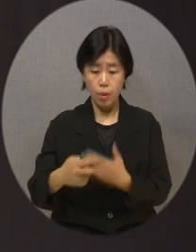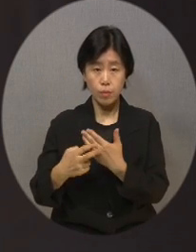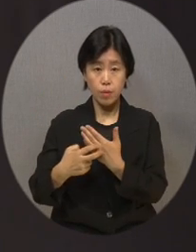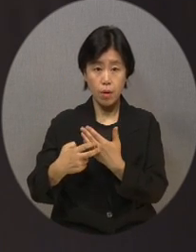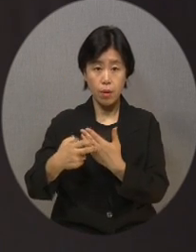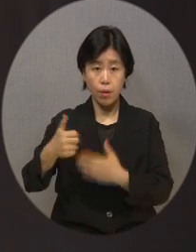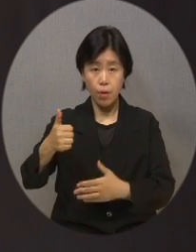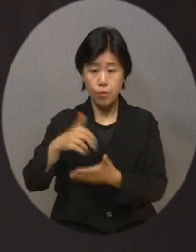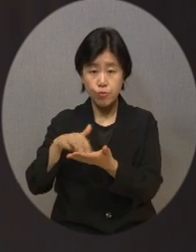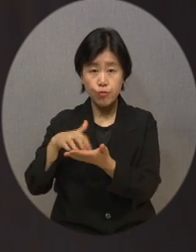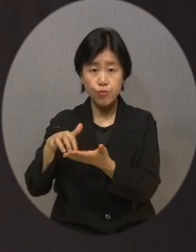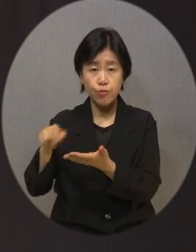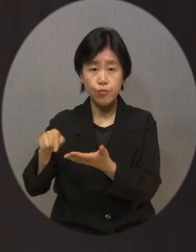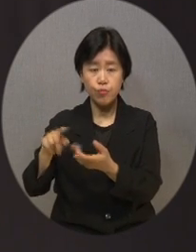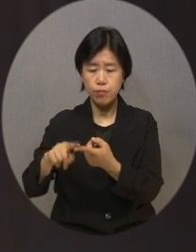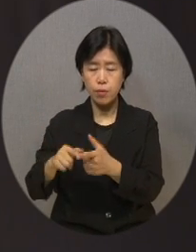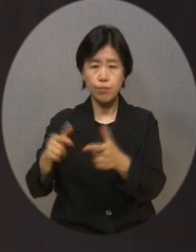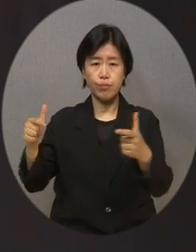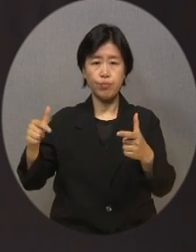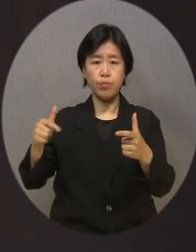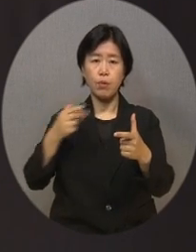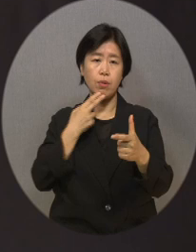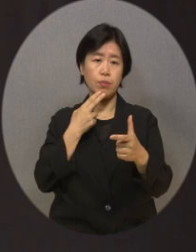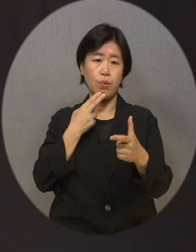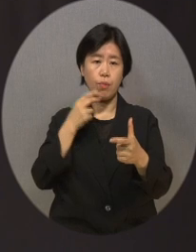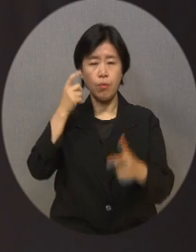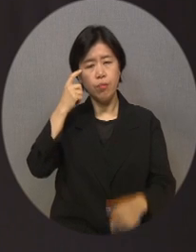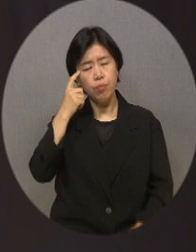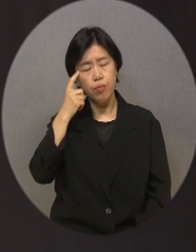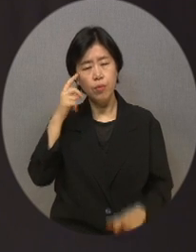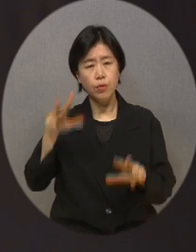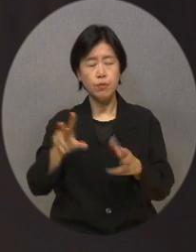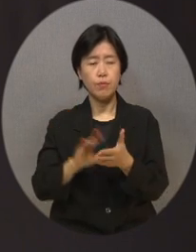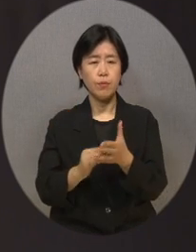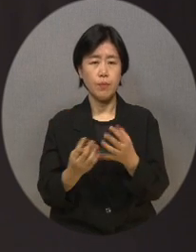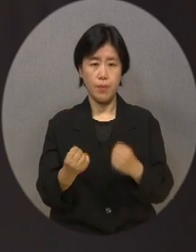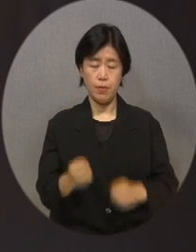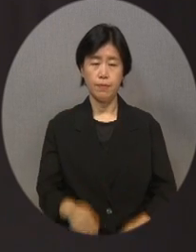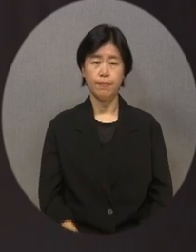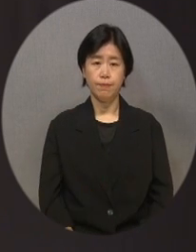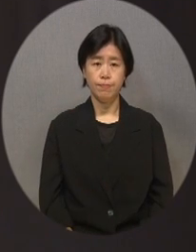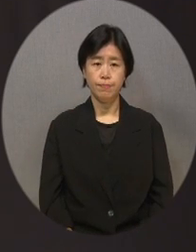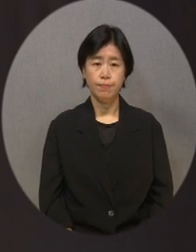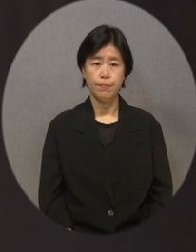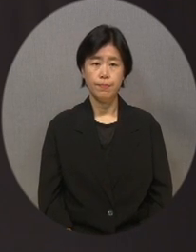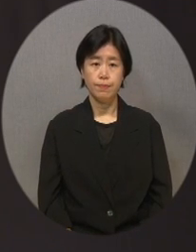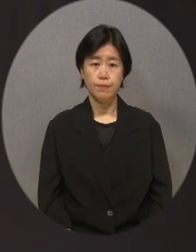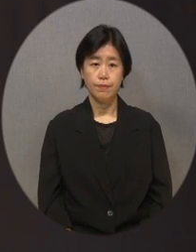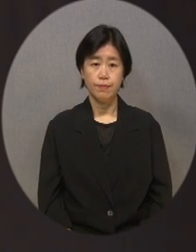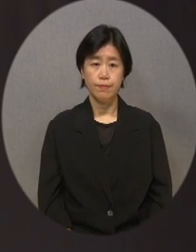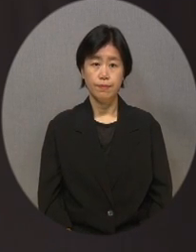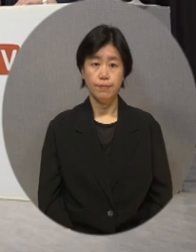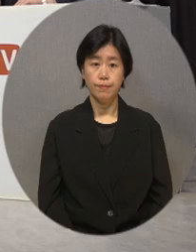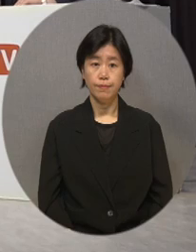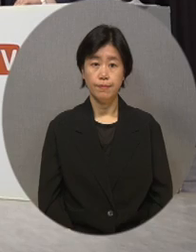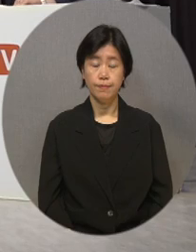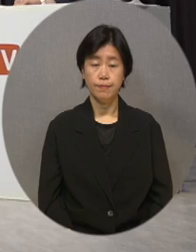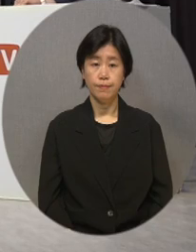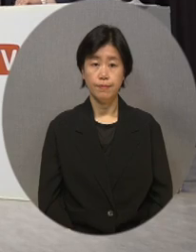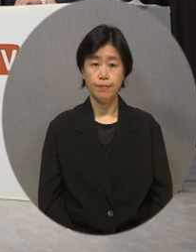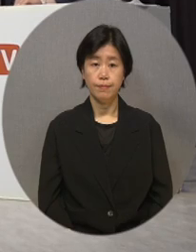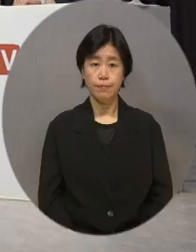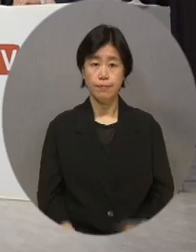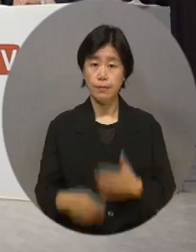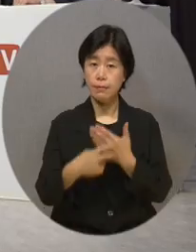아직도 안 늘리고 있다. 이거는 굉장히 심각한 문제가 아니냐. 이런 지적을 하지 않을 수가 없습니다.